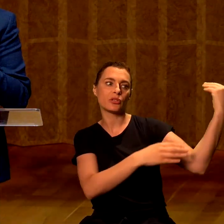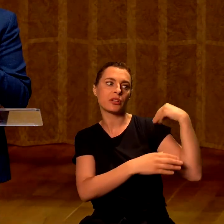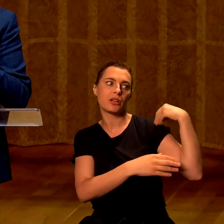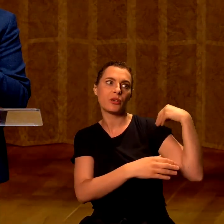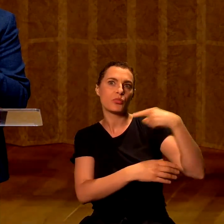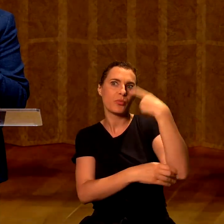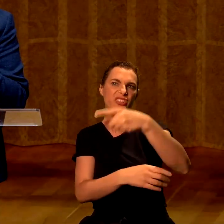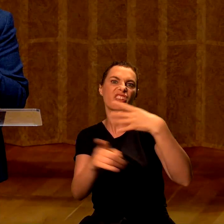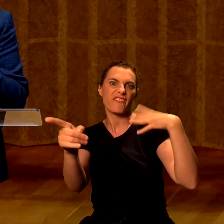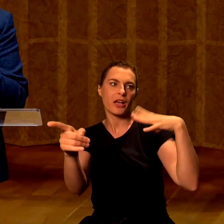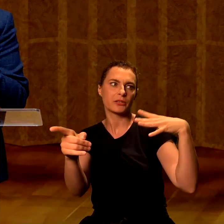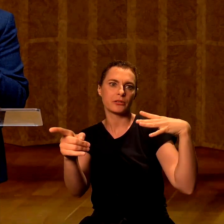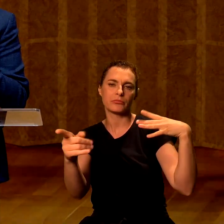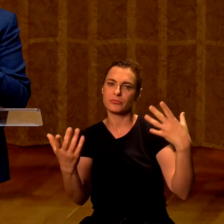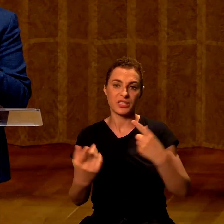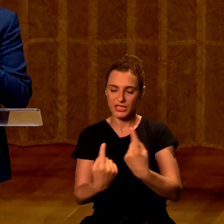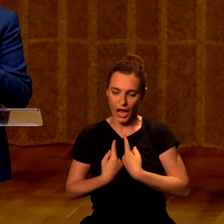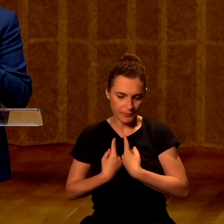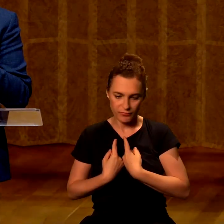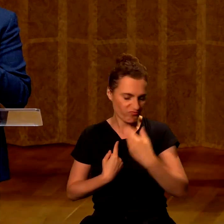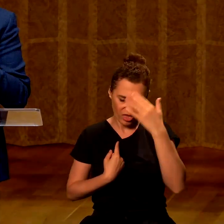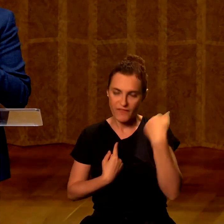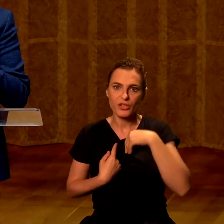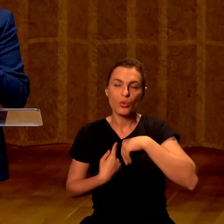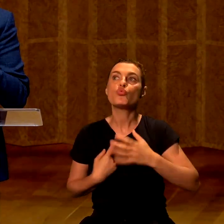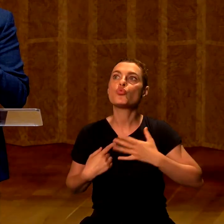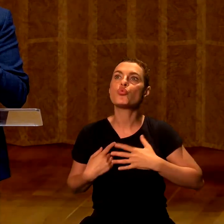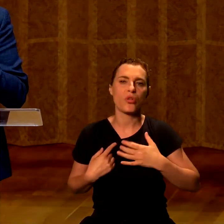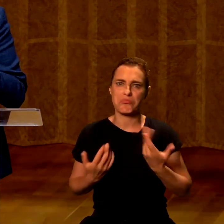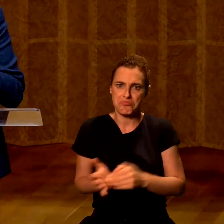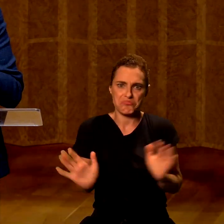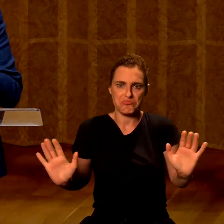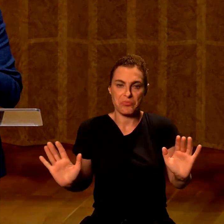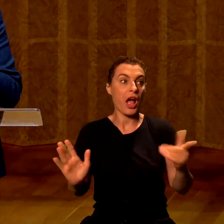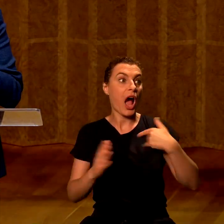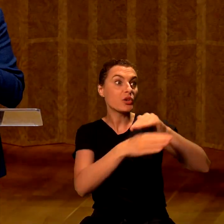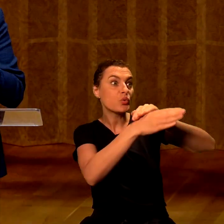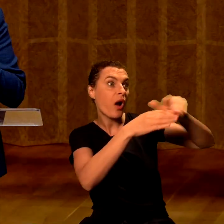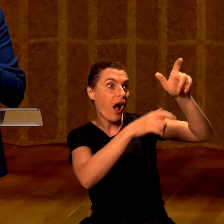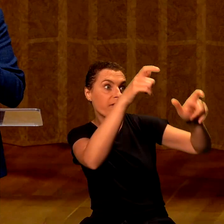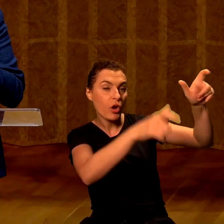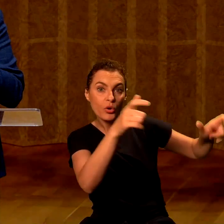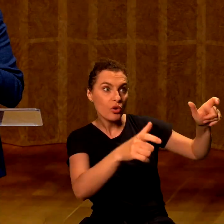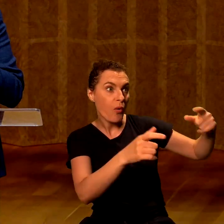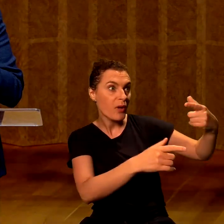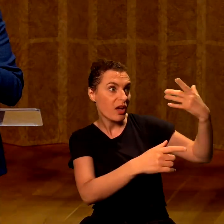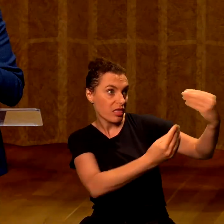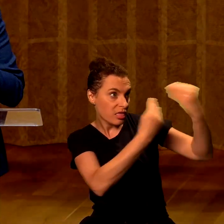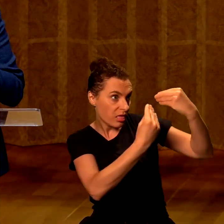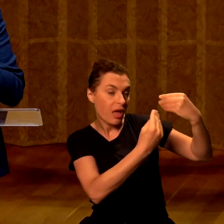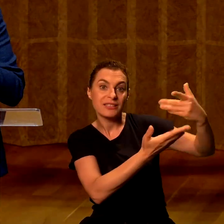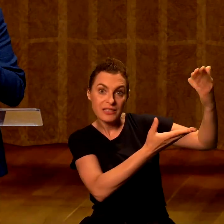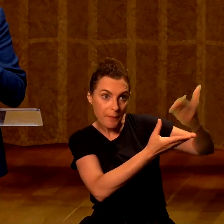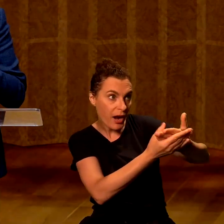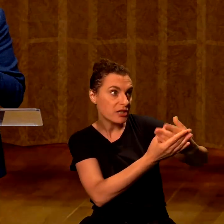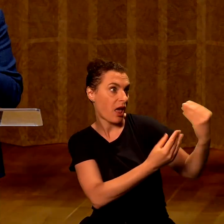jest fajne i że warto. Oni sami tego nie wiedzą, oni sami tego nie czują. I te znane osoby, które UNOESA jest w stanie zaprosić,